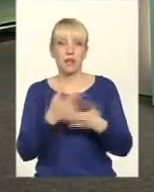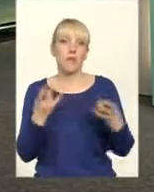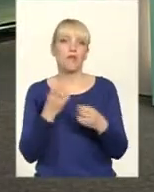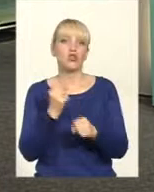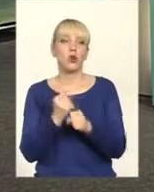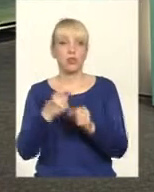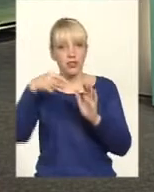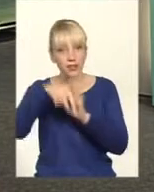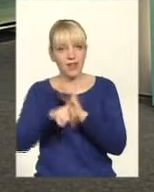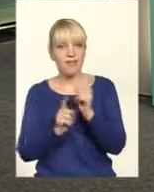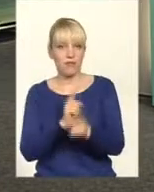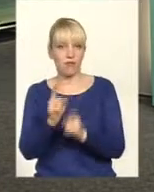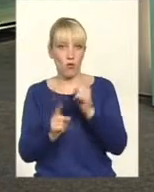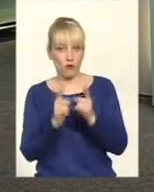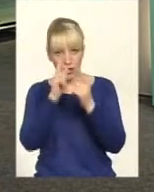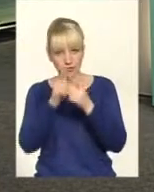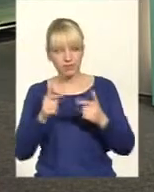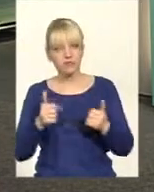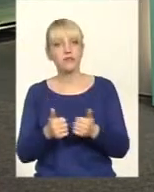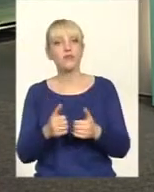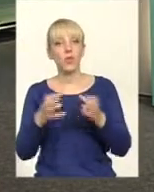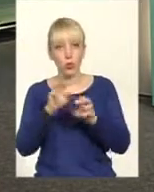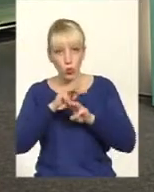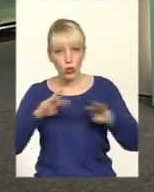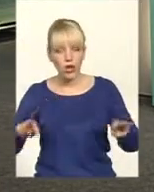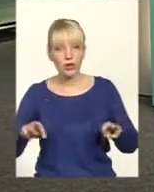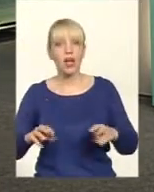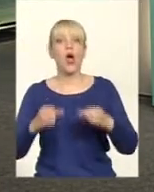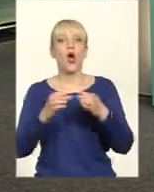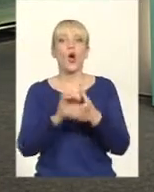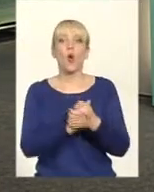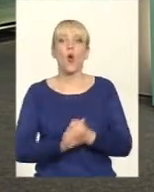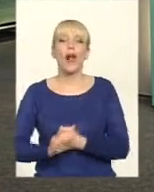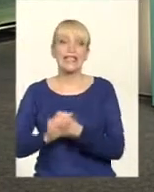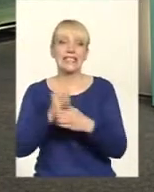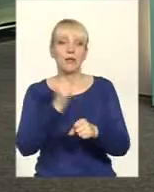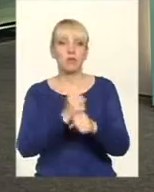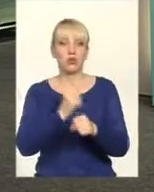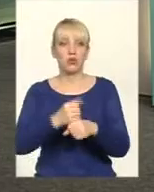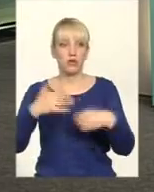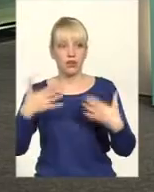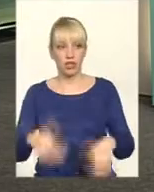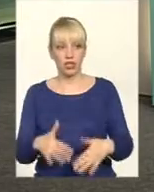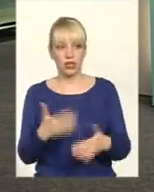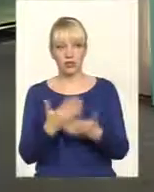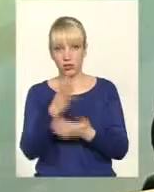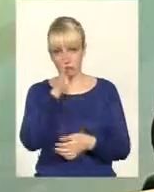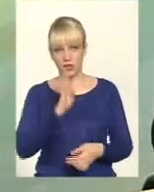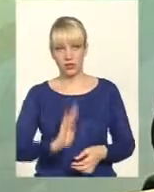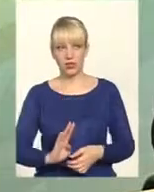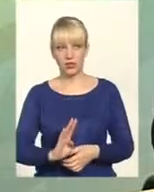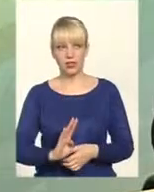реформи. А висновок дуже простий. Уряд от коаліції пропрацював вже приблизно 4